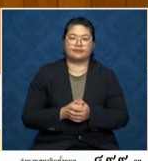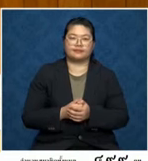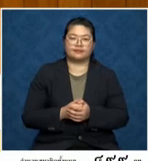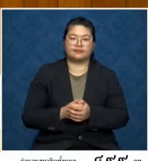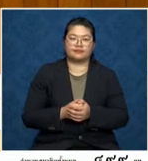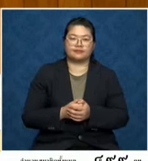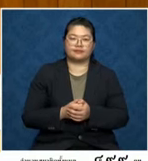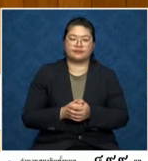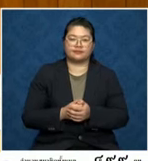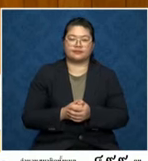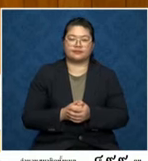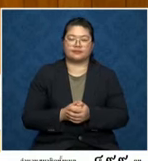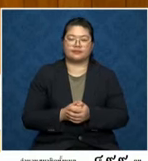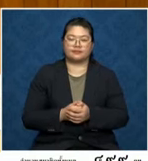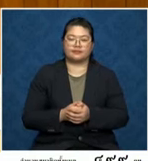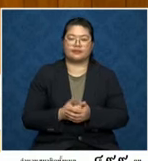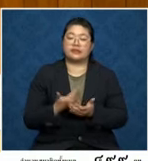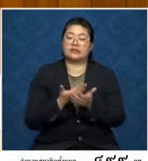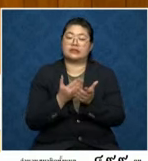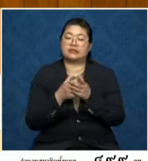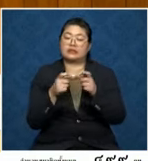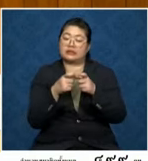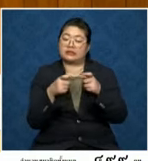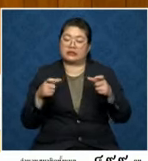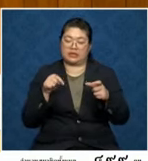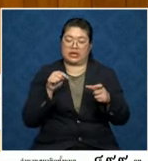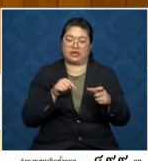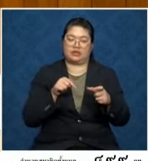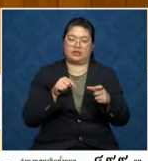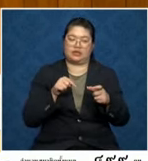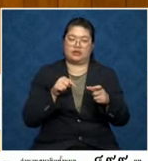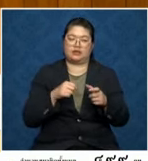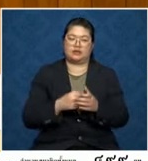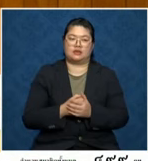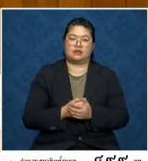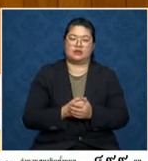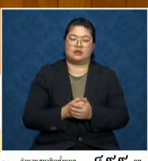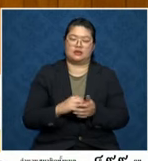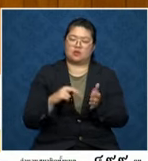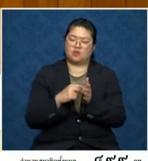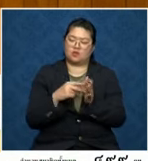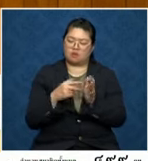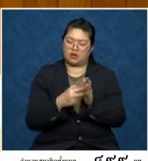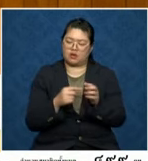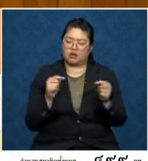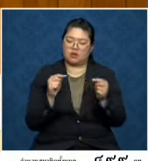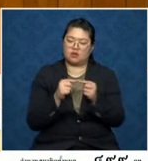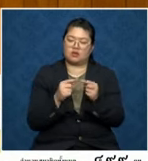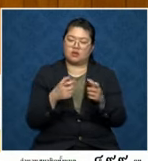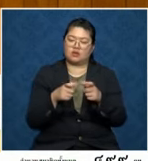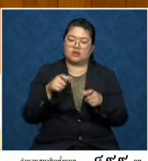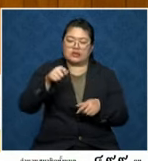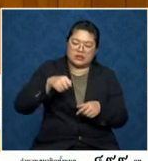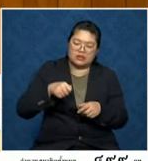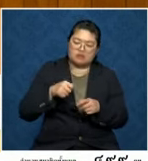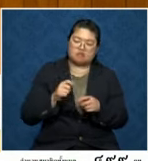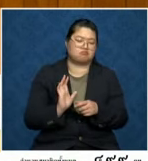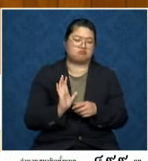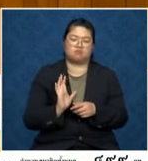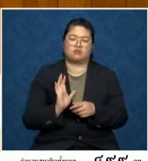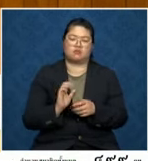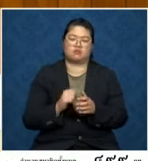ที่มีการห่วงว่าเรื่องเช็คก็อยากจะเรียนว่าเช็คเนี่ยไม่ได้อยู่ในความหมายข้อมูลเครดิตนะฮะแล้วก็ไม่ได้